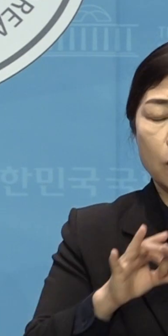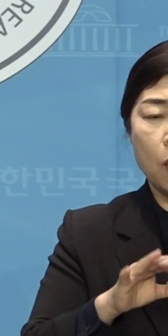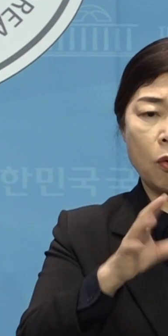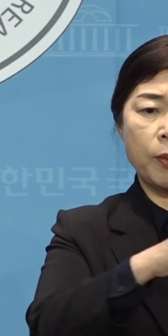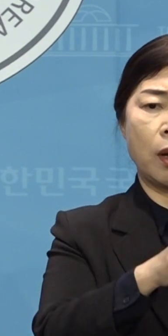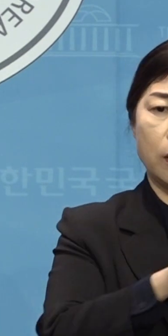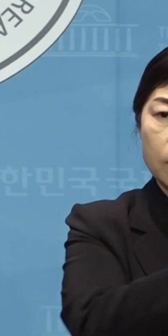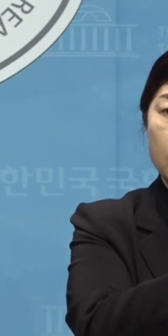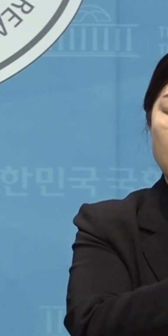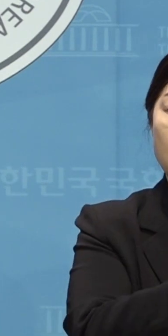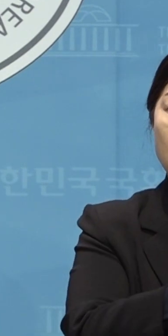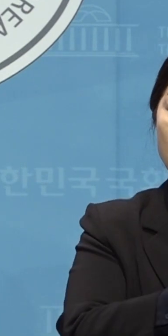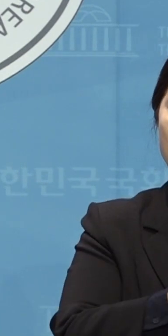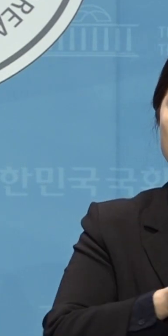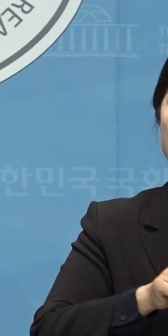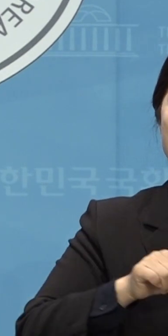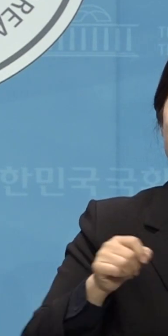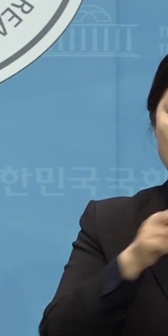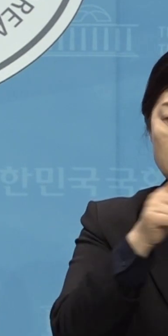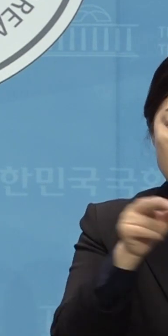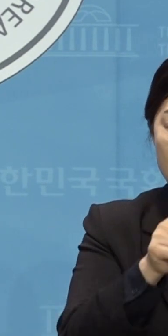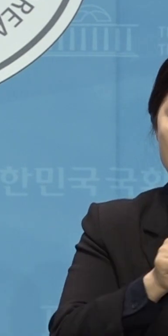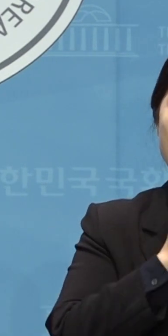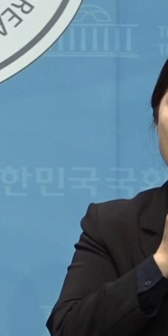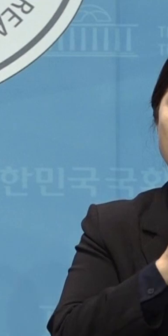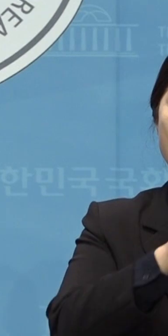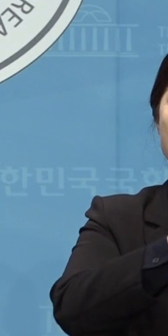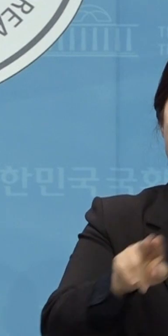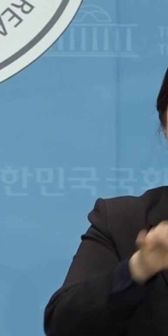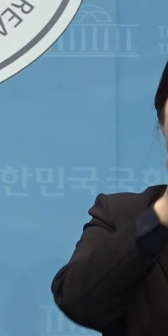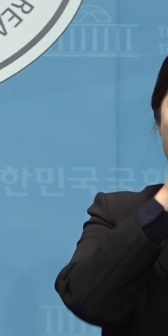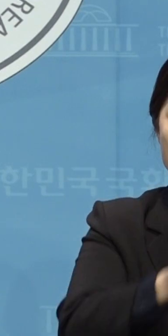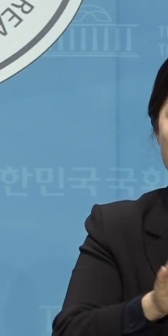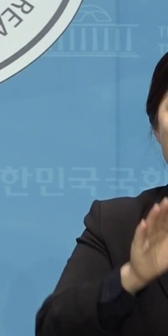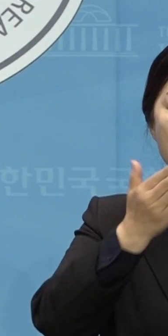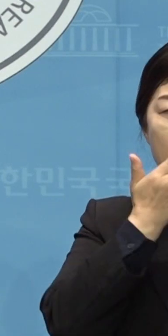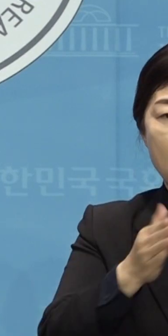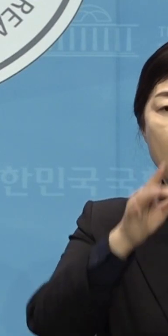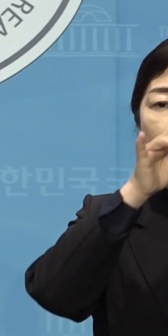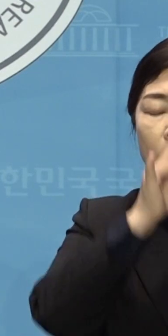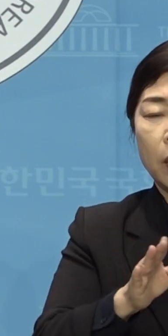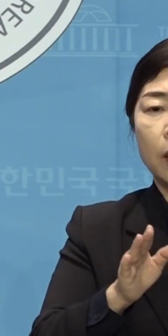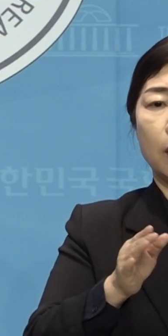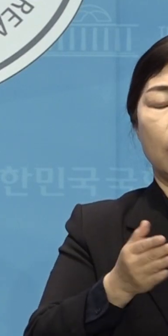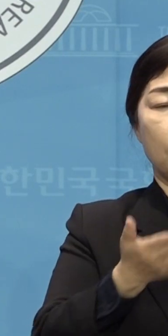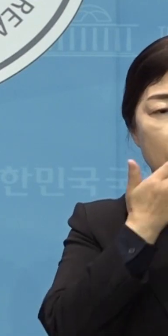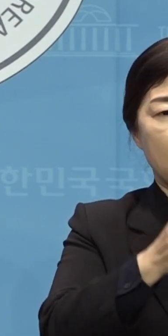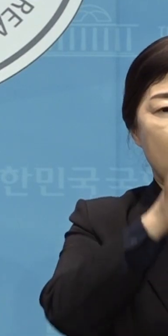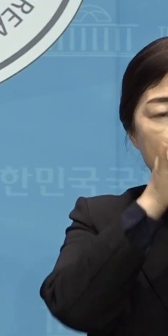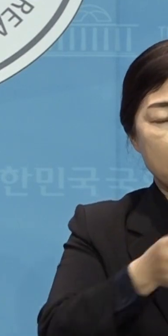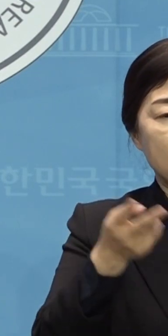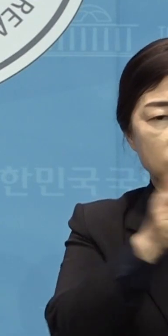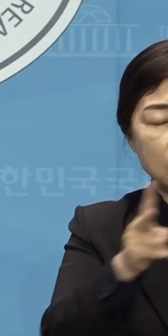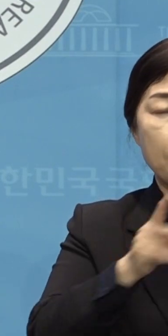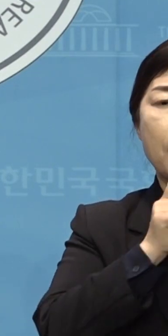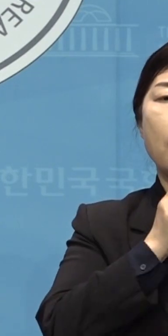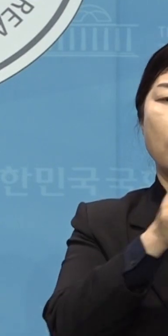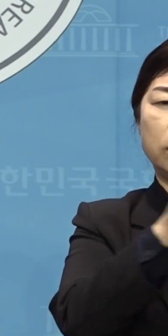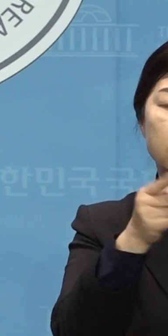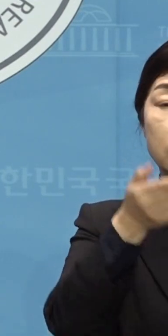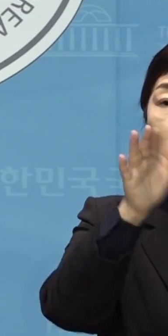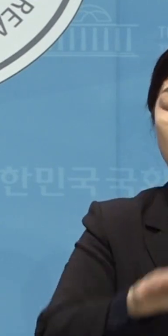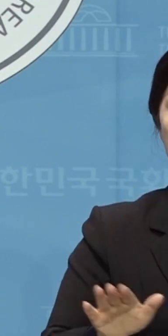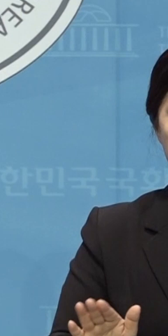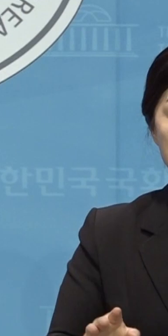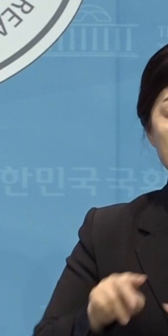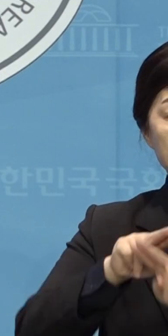국민의힘이 사실과 다른 주장들을 하고 있습니다. 뭐 철회가 안 된다느니 여러 가지 얘기들을 했는데요. 오늘 저희들이 이제 철회를